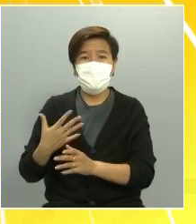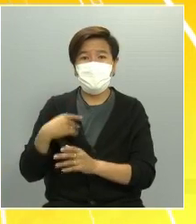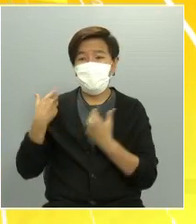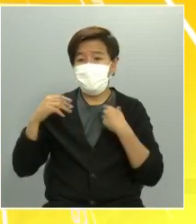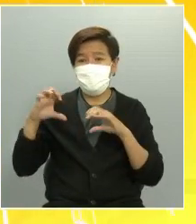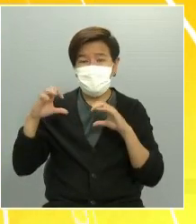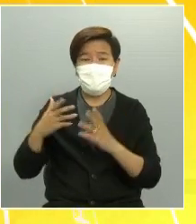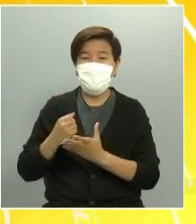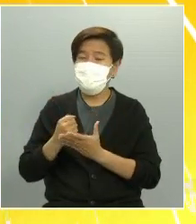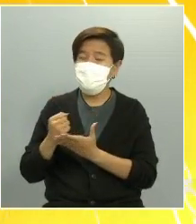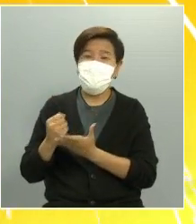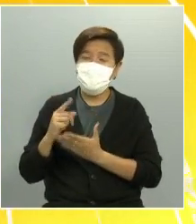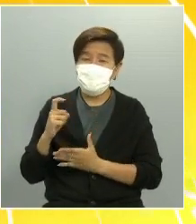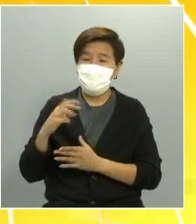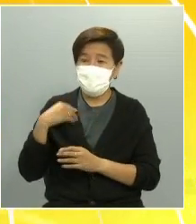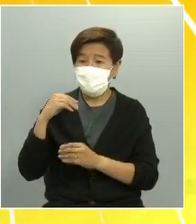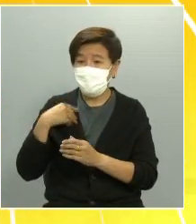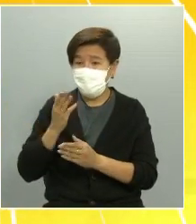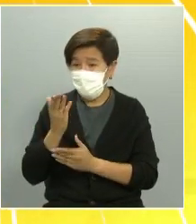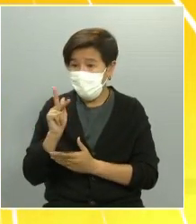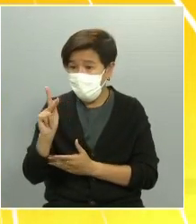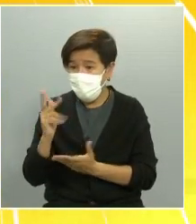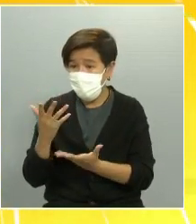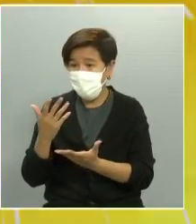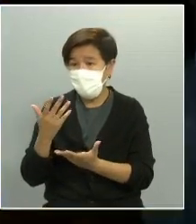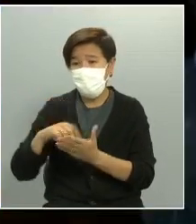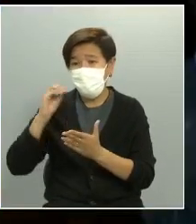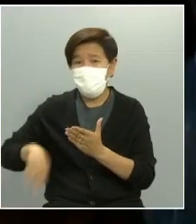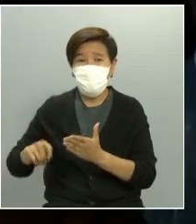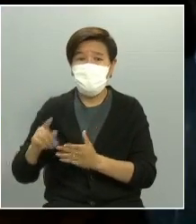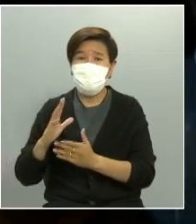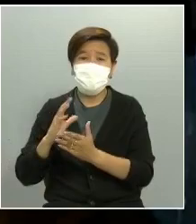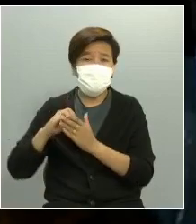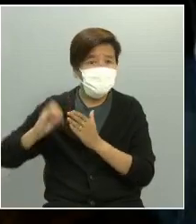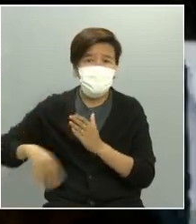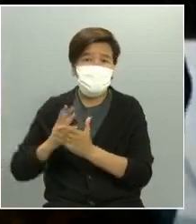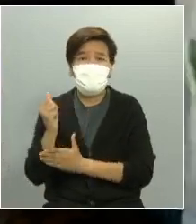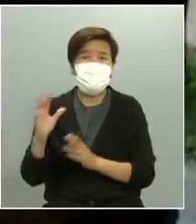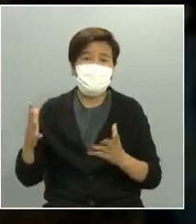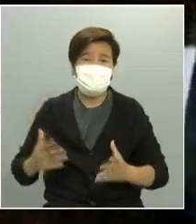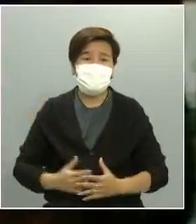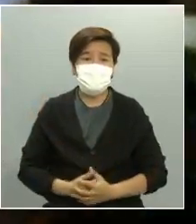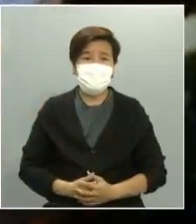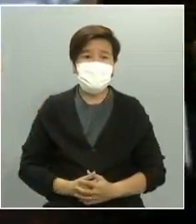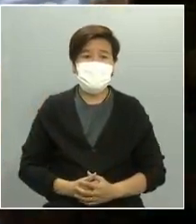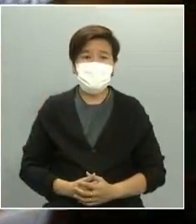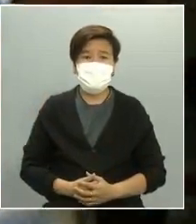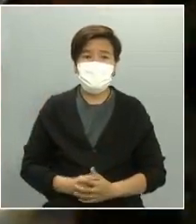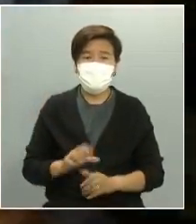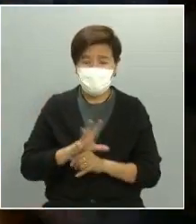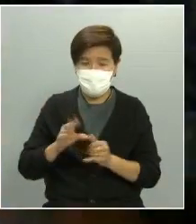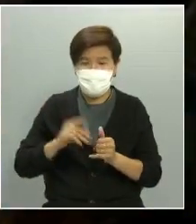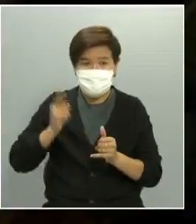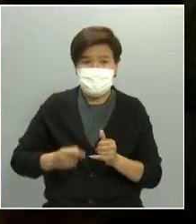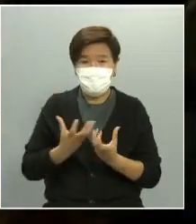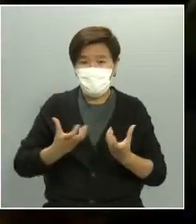กูไม่ได้ครับมันยากช่วยบอกพยามจะจ่ายหนี้ติดคอวีจริงๆไม่ได้ขาย